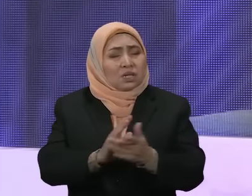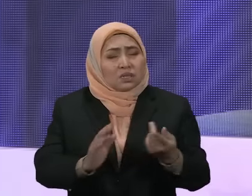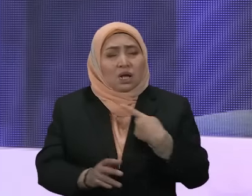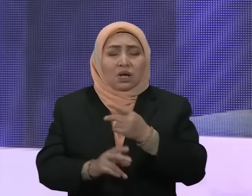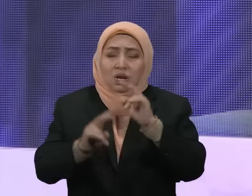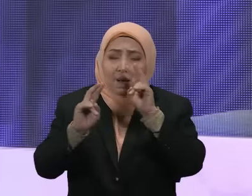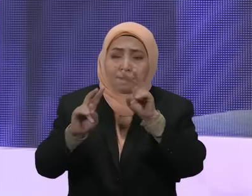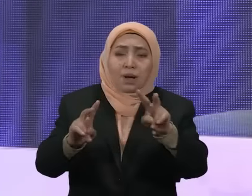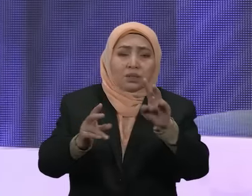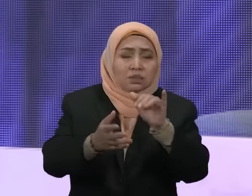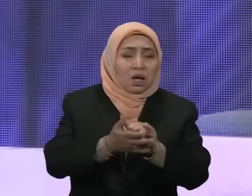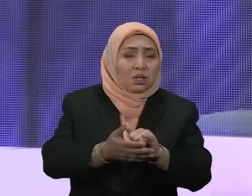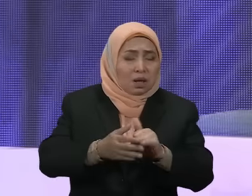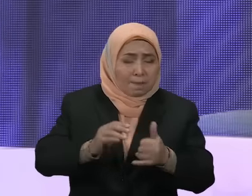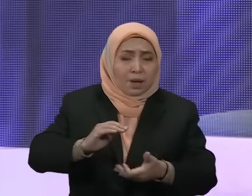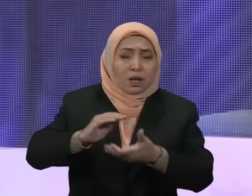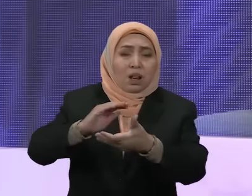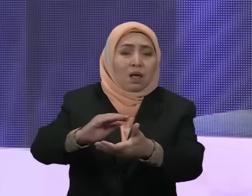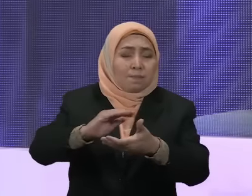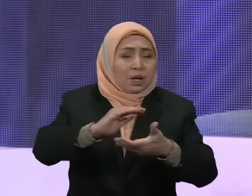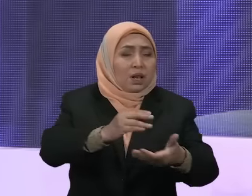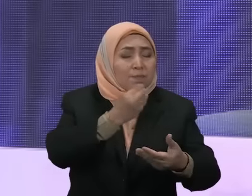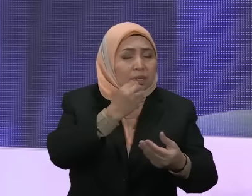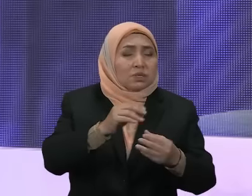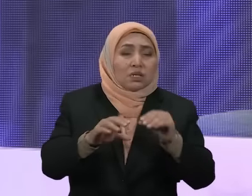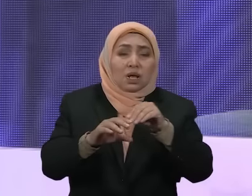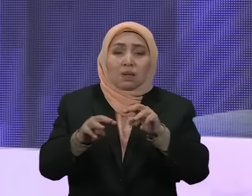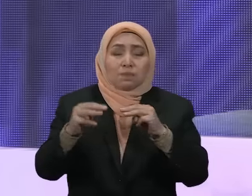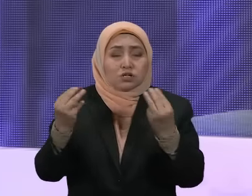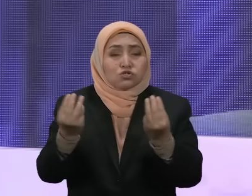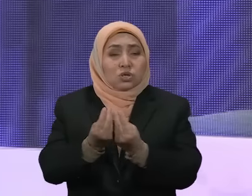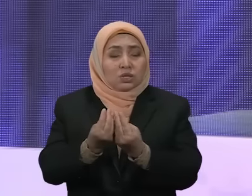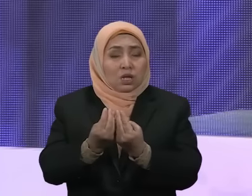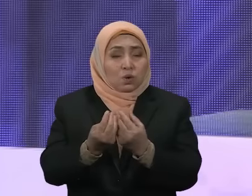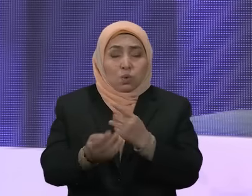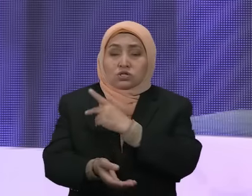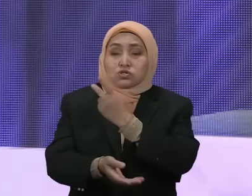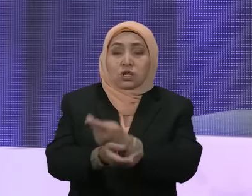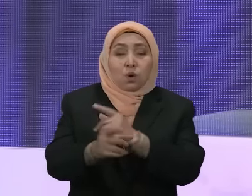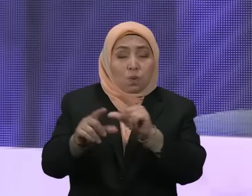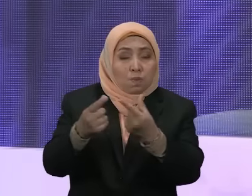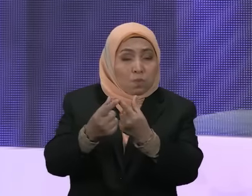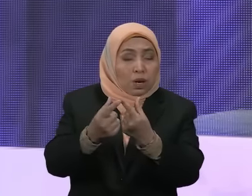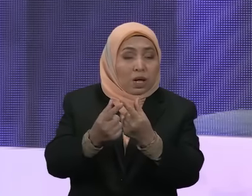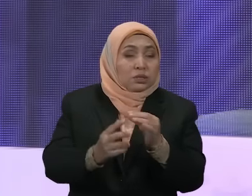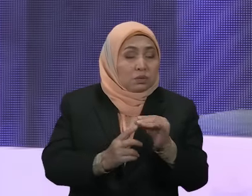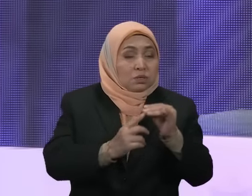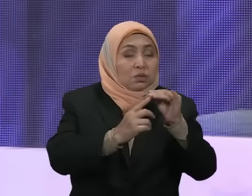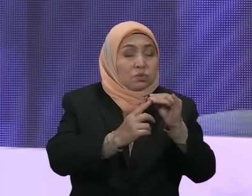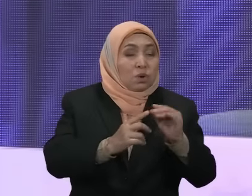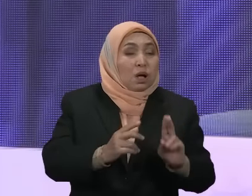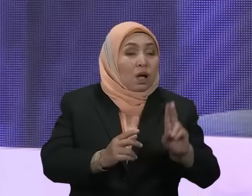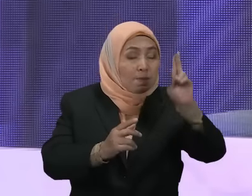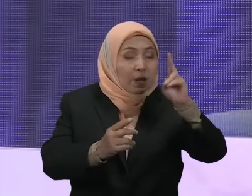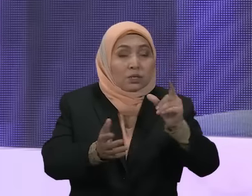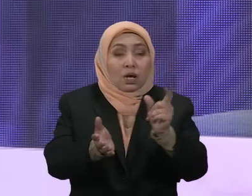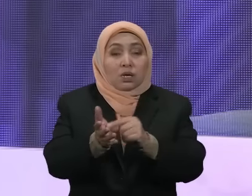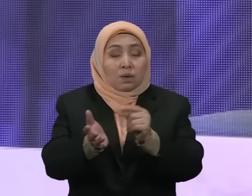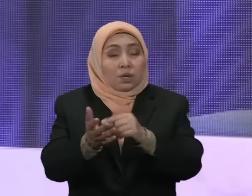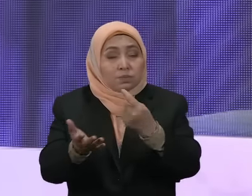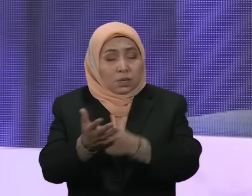akan nampak bahawa bekalan-bekalan makanan dalam masyarakat ini dikuasai oleh kumpulan tertentu. Kan? Naik harga ayam